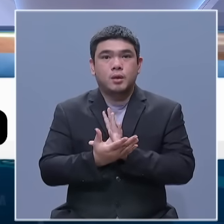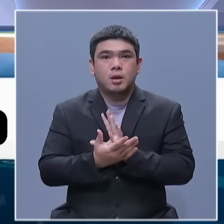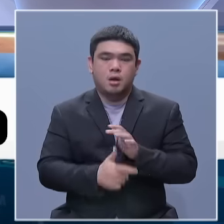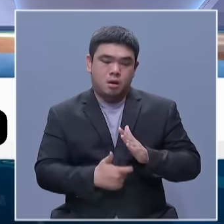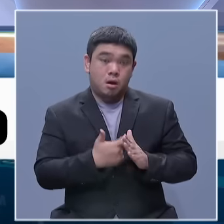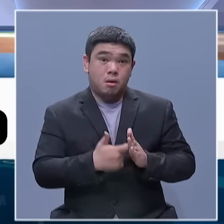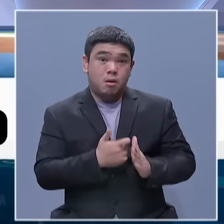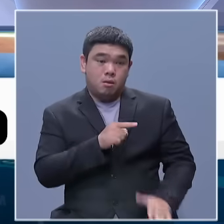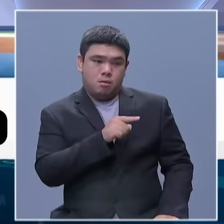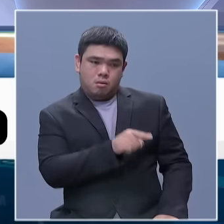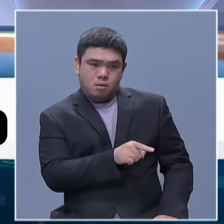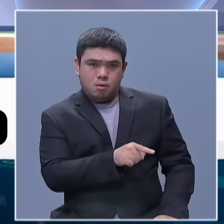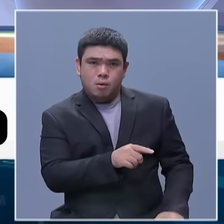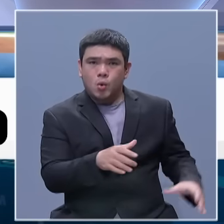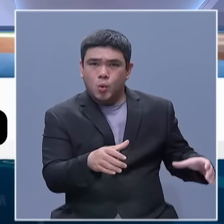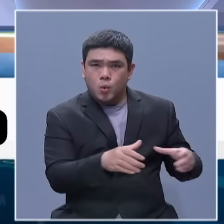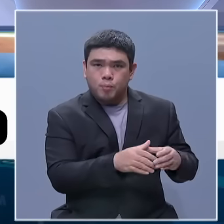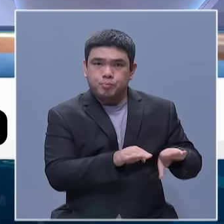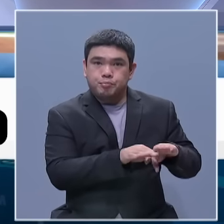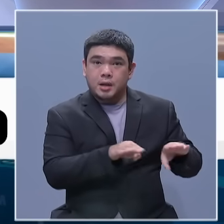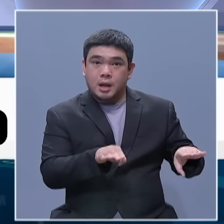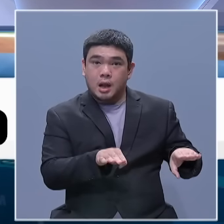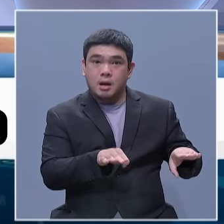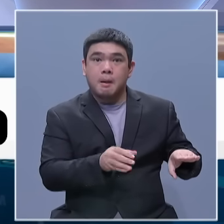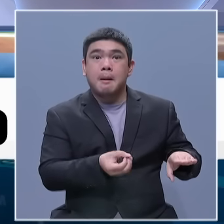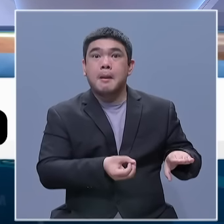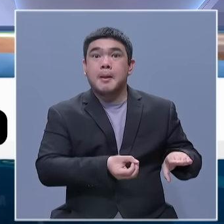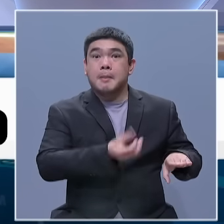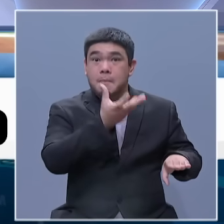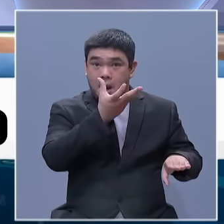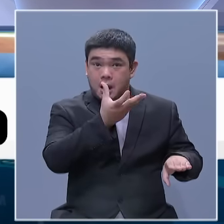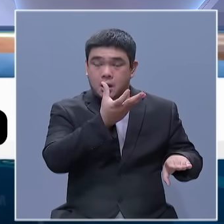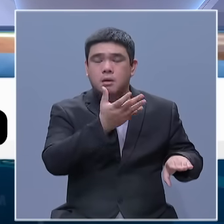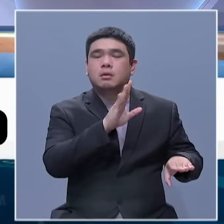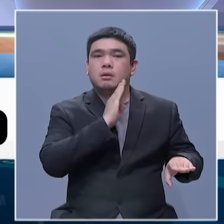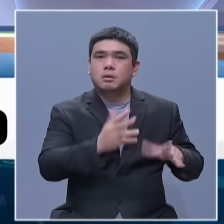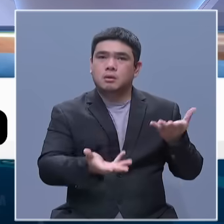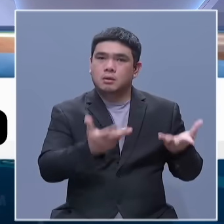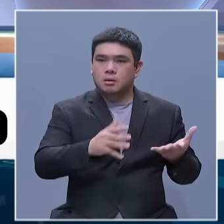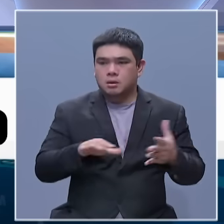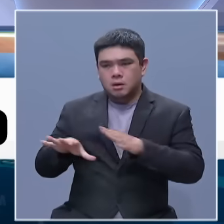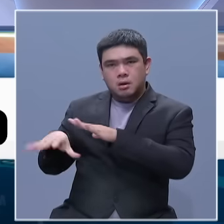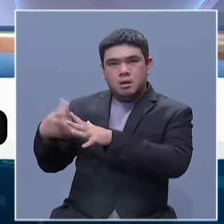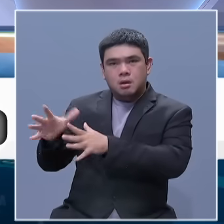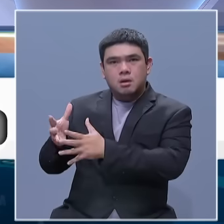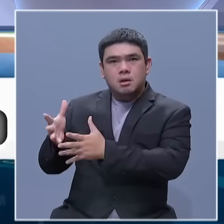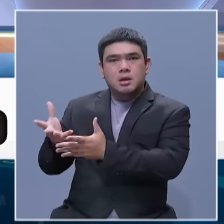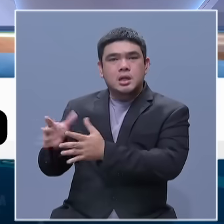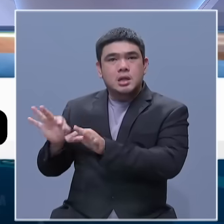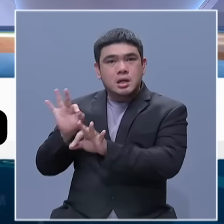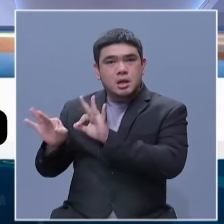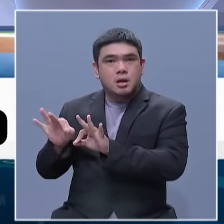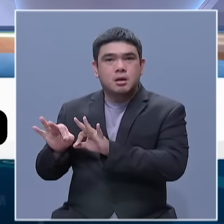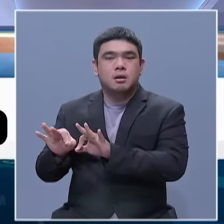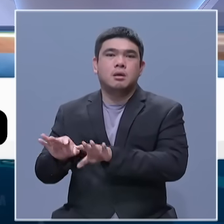นเพราะทางพรรคเองตั้งมาตรฐานเอาไว้สูงลิ่วหรือเป็นเพราะการคัดกรองคนที่ไม่ดีพ